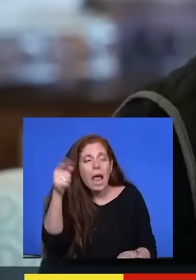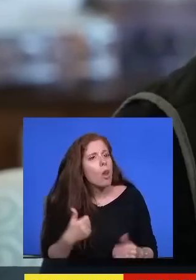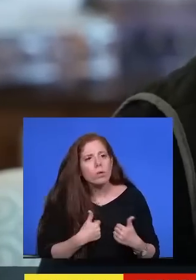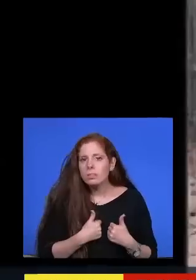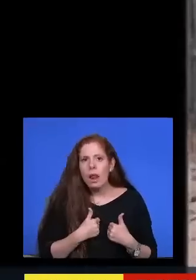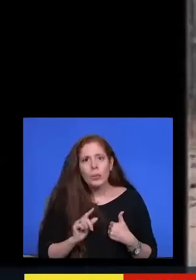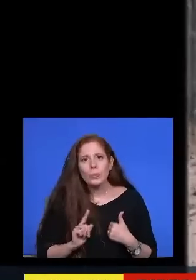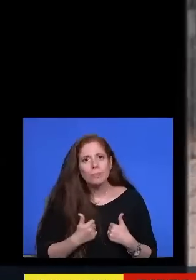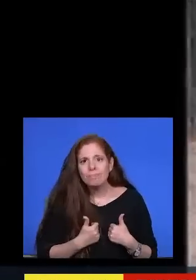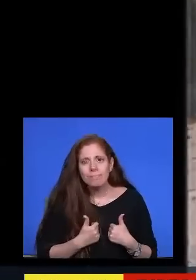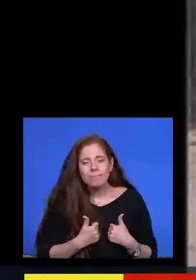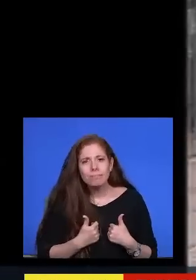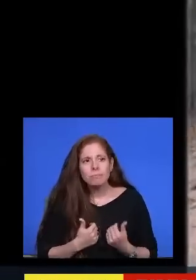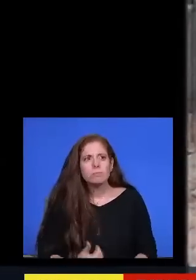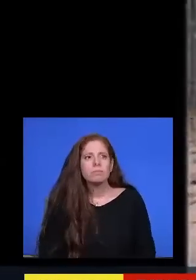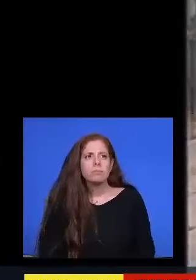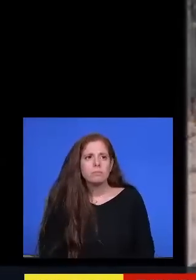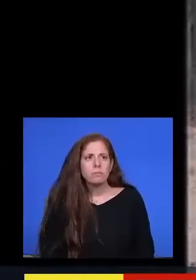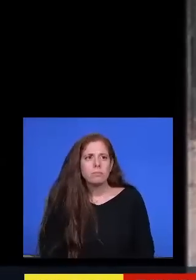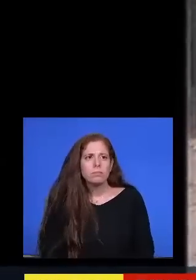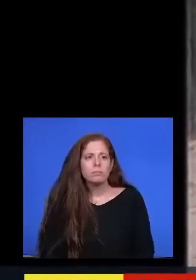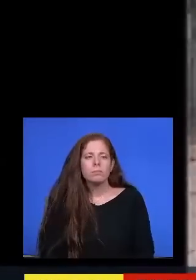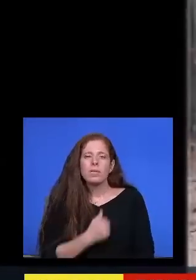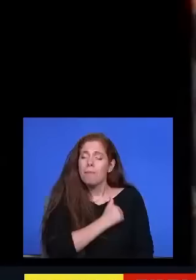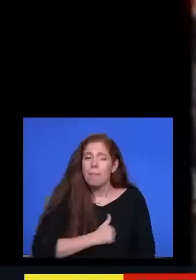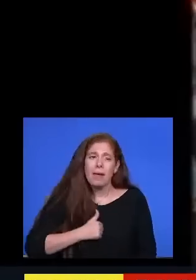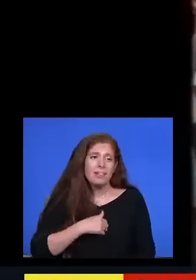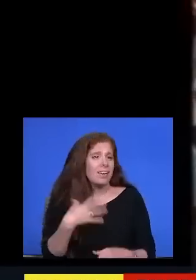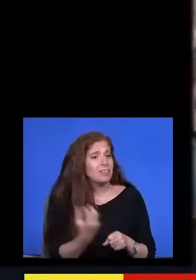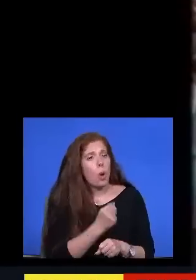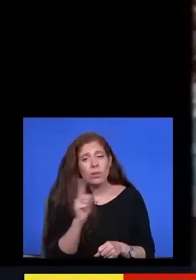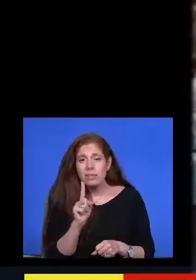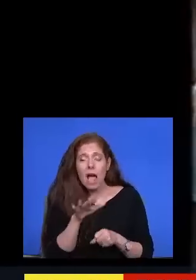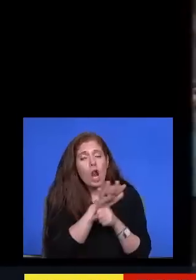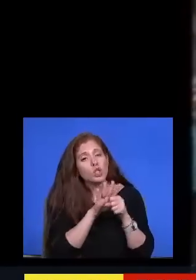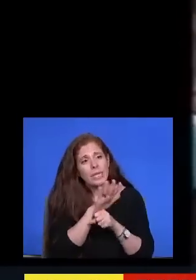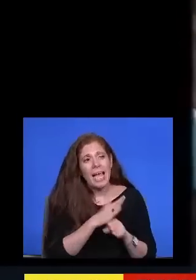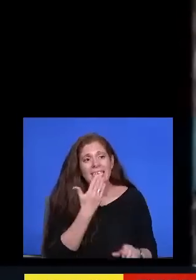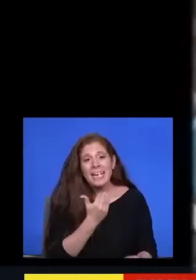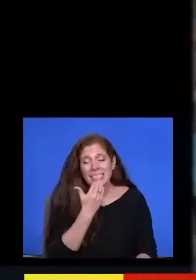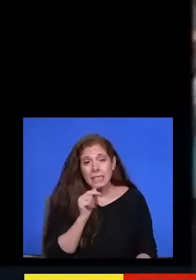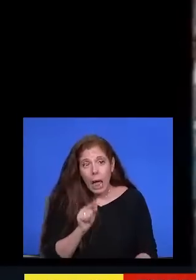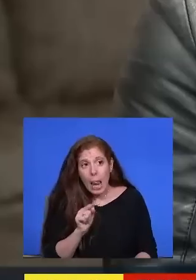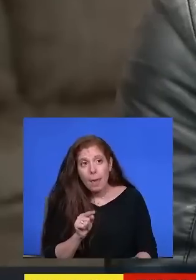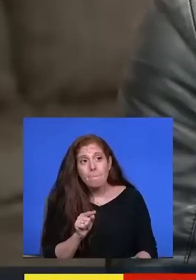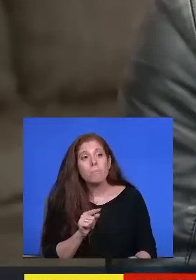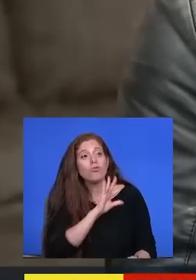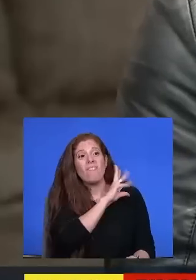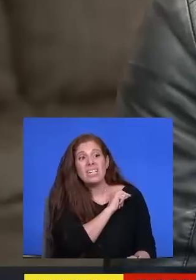مش عندنا المشكله وللاسف نجح انه يقنع الاسرائيلي انه ما في